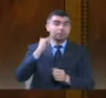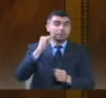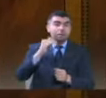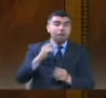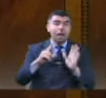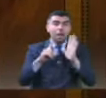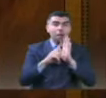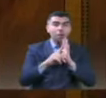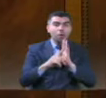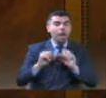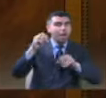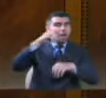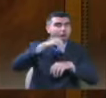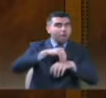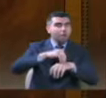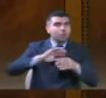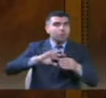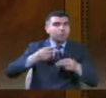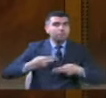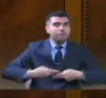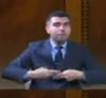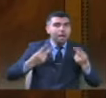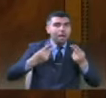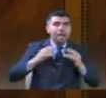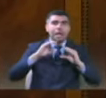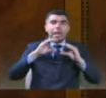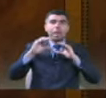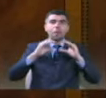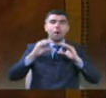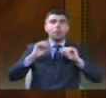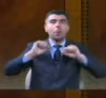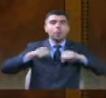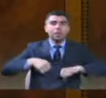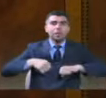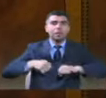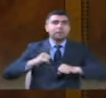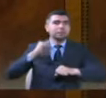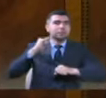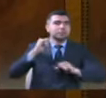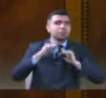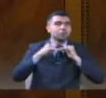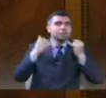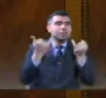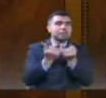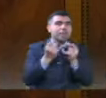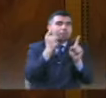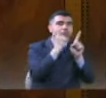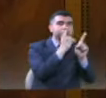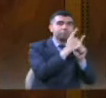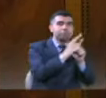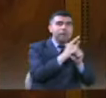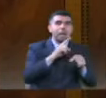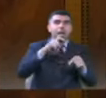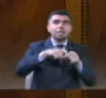وقواعد جديدة كفيلة بتطوير هذا الحوار وتكثيفه للاستجابة للمطالب المشروعة للطبقة